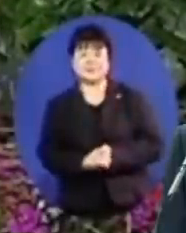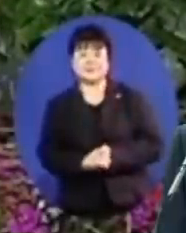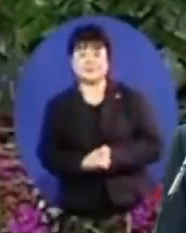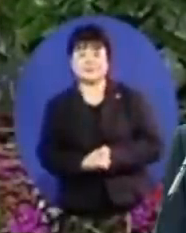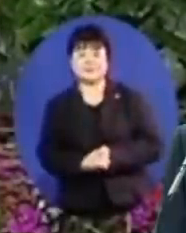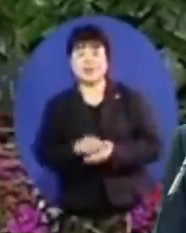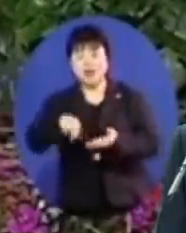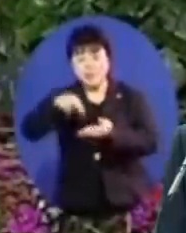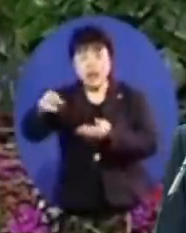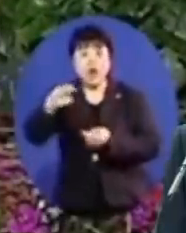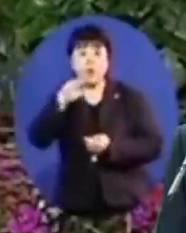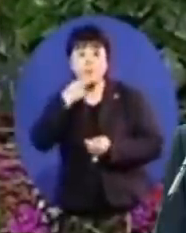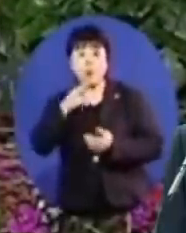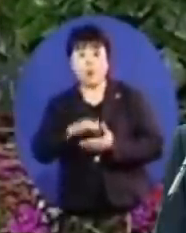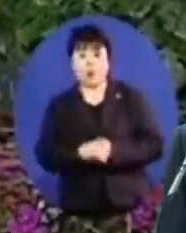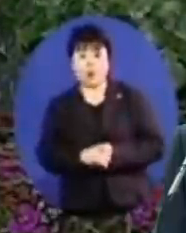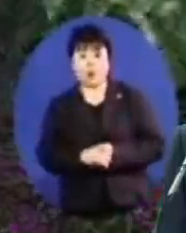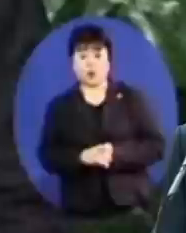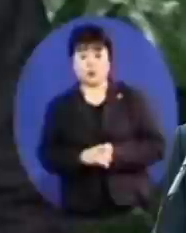방황하지 않고